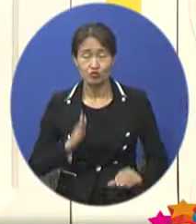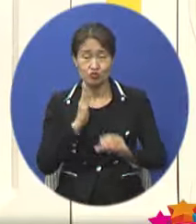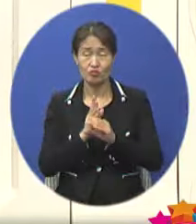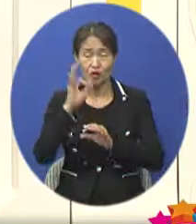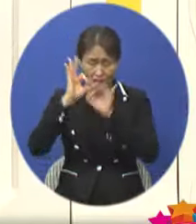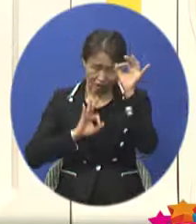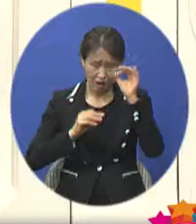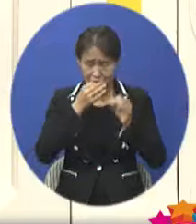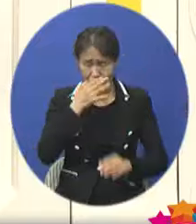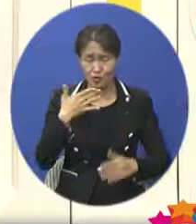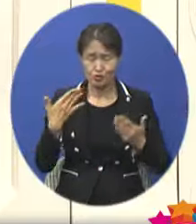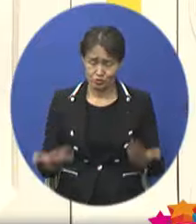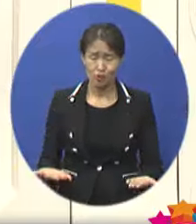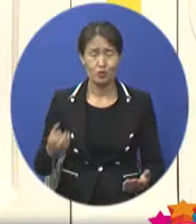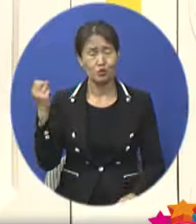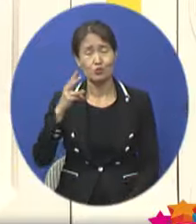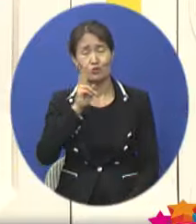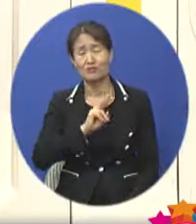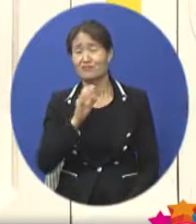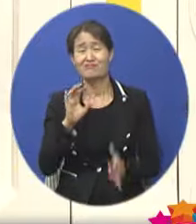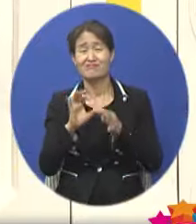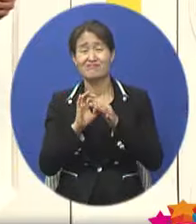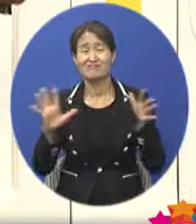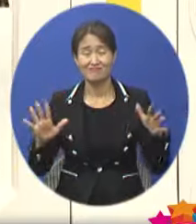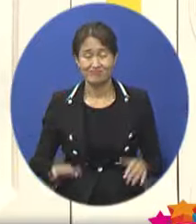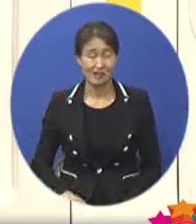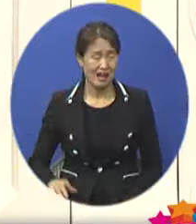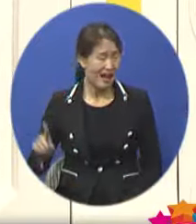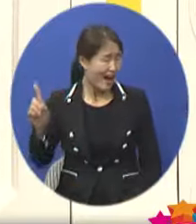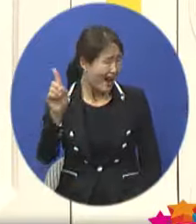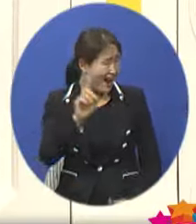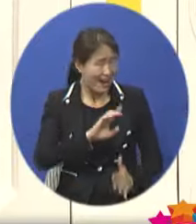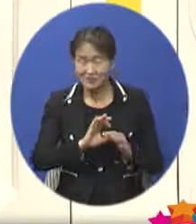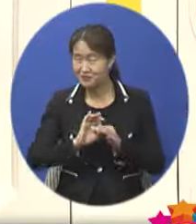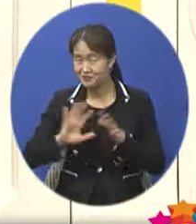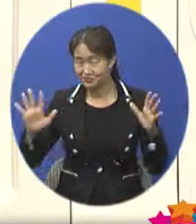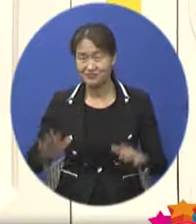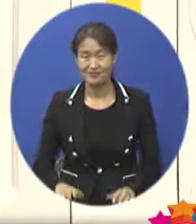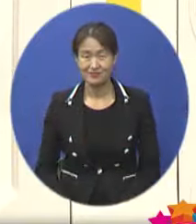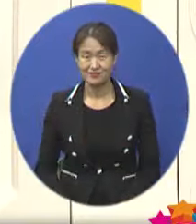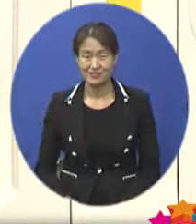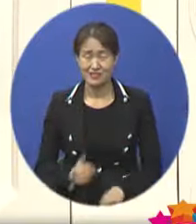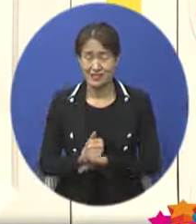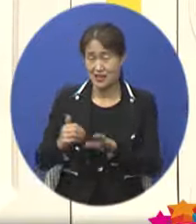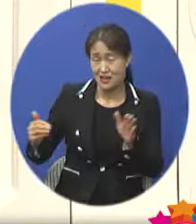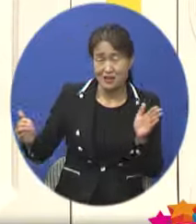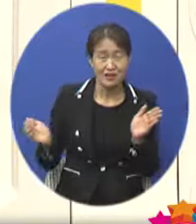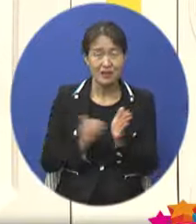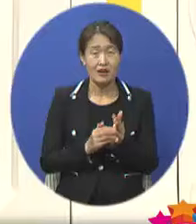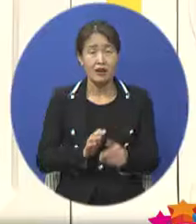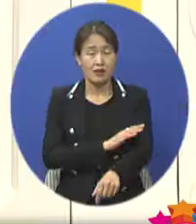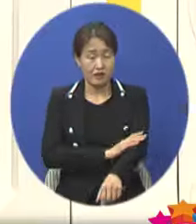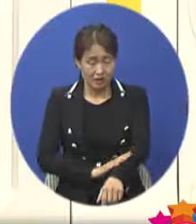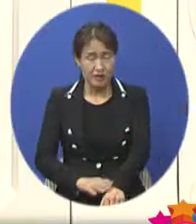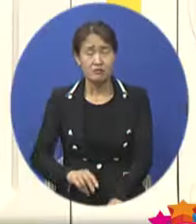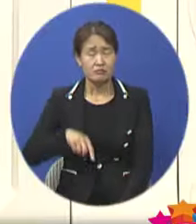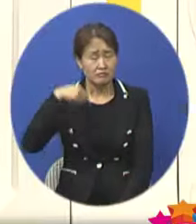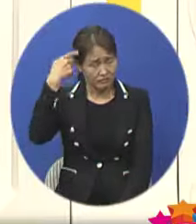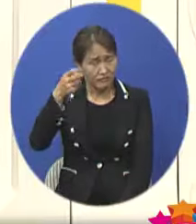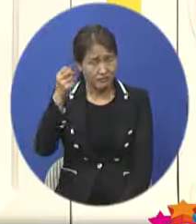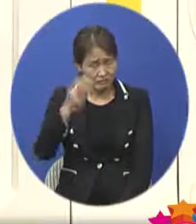놓쳤다가 힘들면 네. 쉬었다 부르고 또 불러도 그, 되는 것이지 네. 무슨 관계 그, 있어? 그럼, 아무 관계 없어. 관계 없어요. 부르실 때는 또 이제 네. 또 끝까지 처음부터까지 잘 부르시면 또 되고.